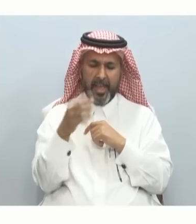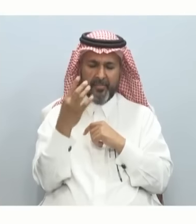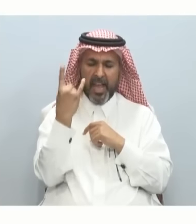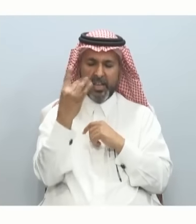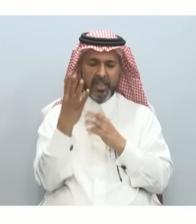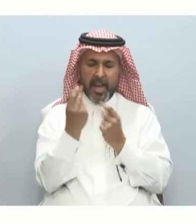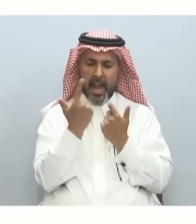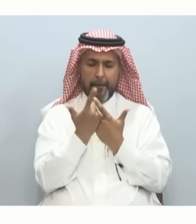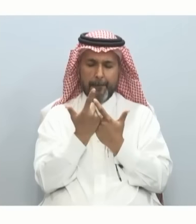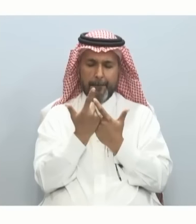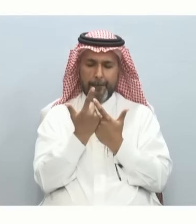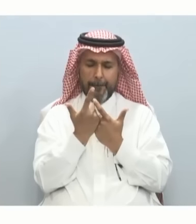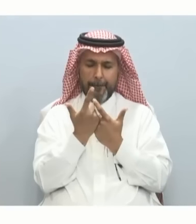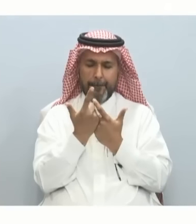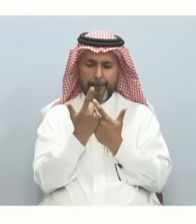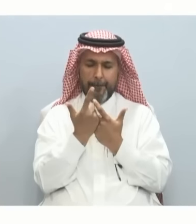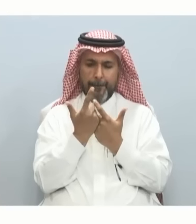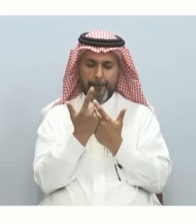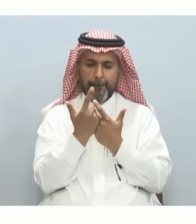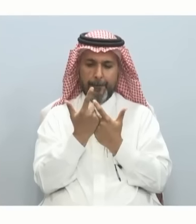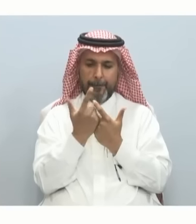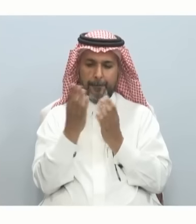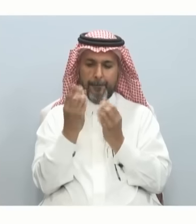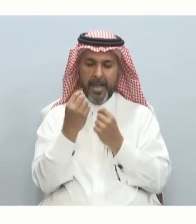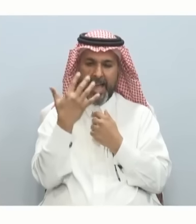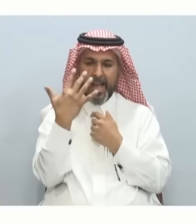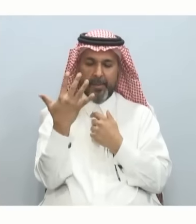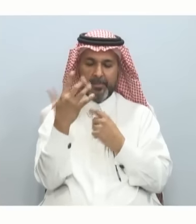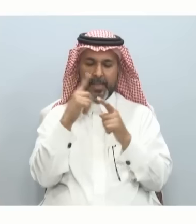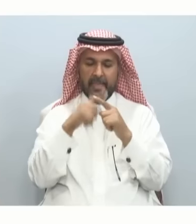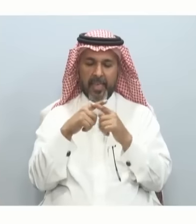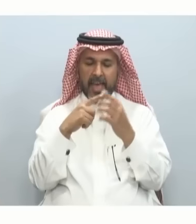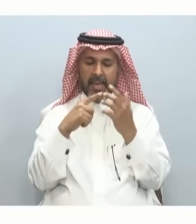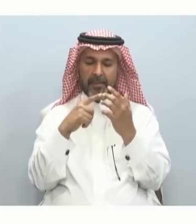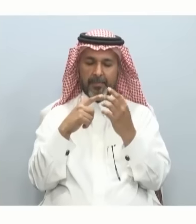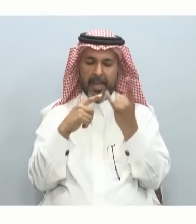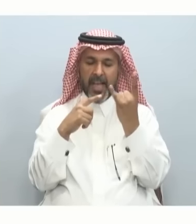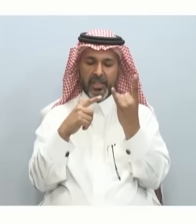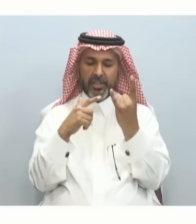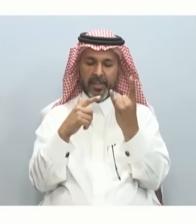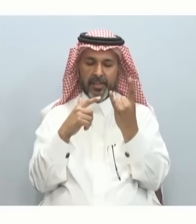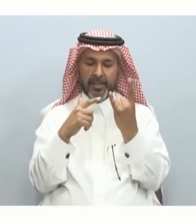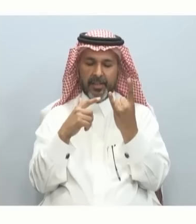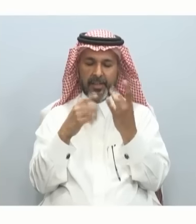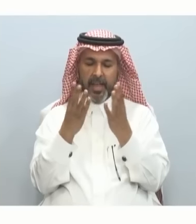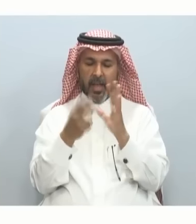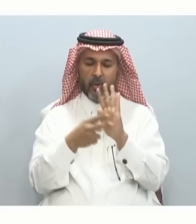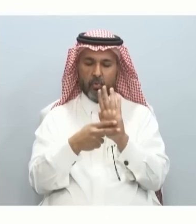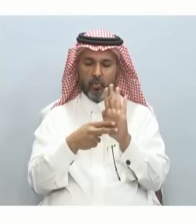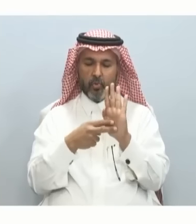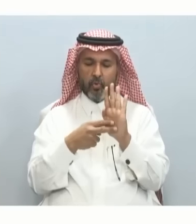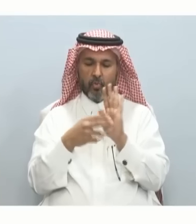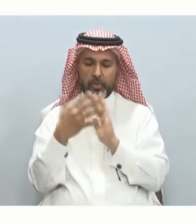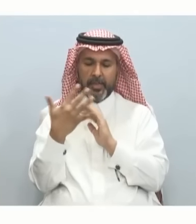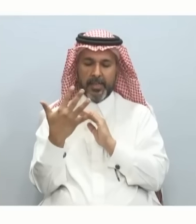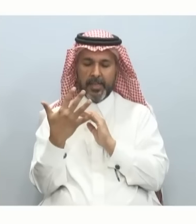في عشره ايام ابنائي وبناتي نقول خمسه مضروبه في عشره تساوي